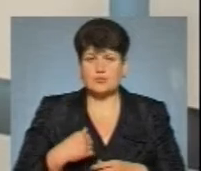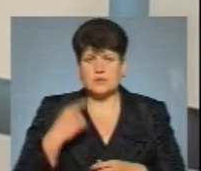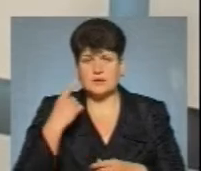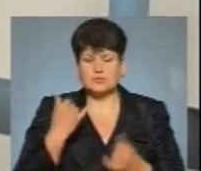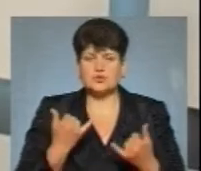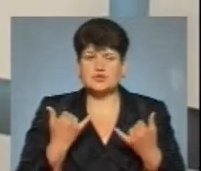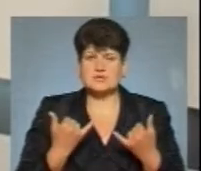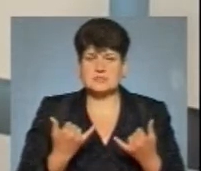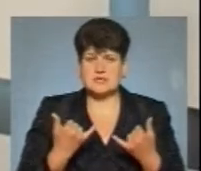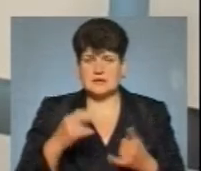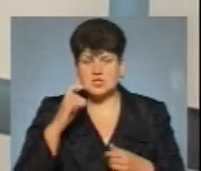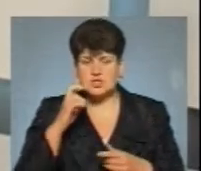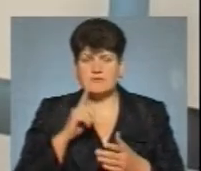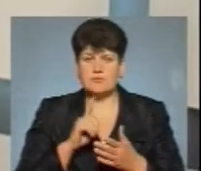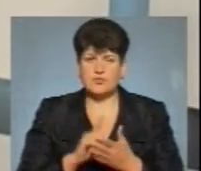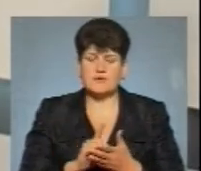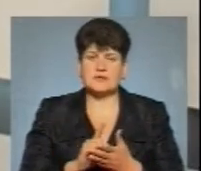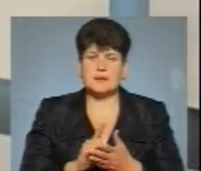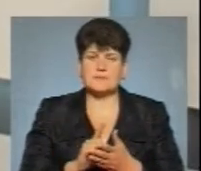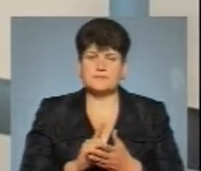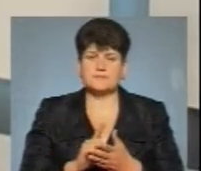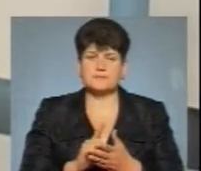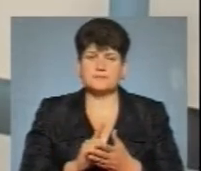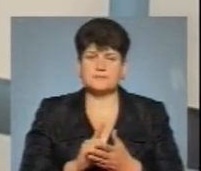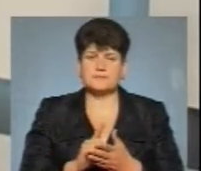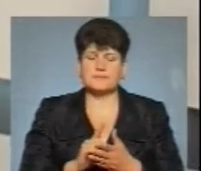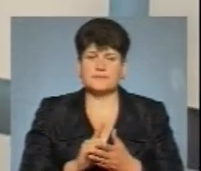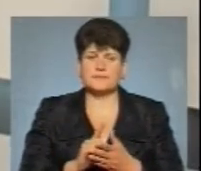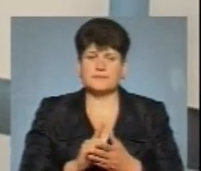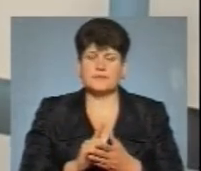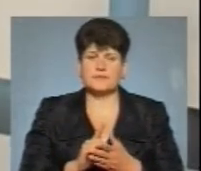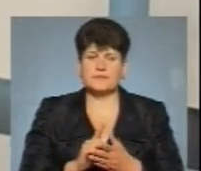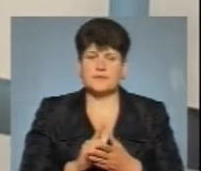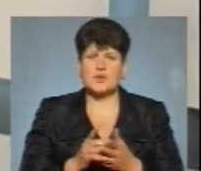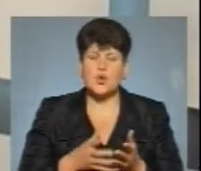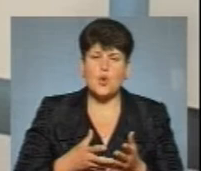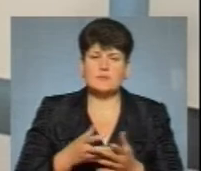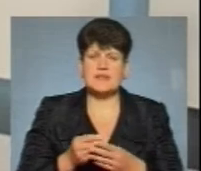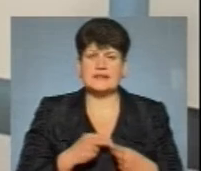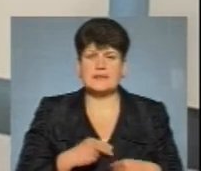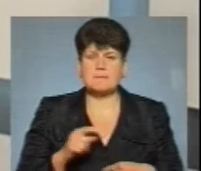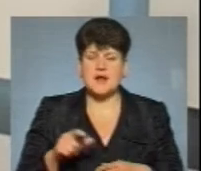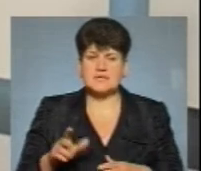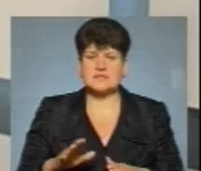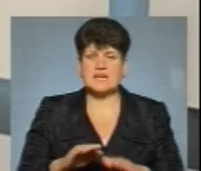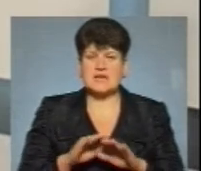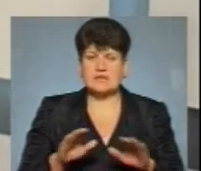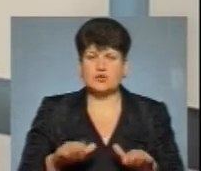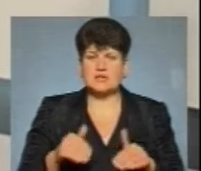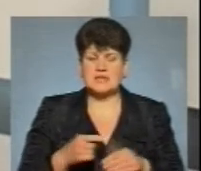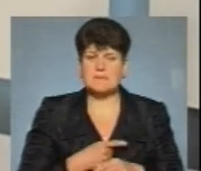зараз держава повинна повернутися до оплати праці, до рівня надання медичних послуг